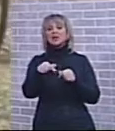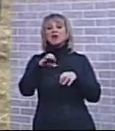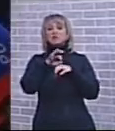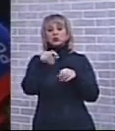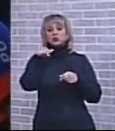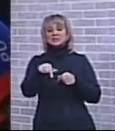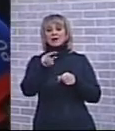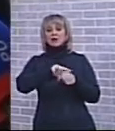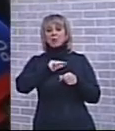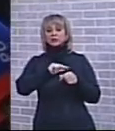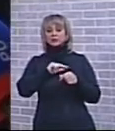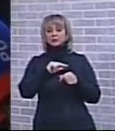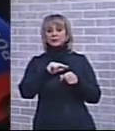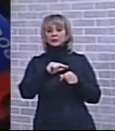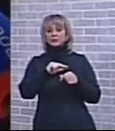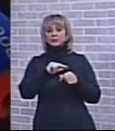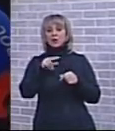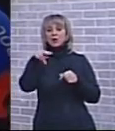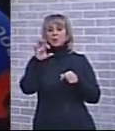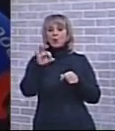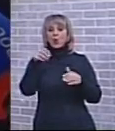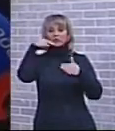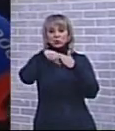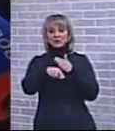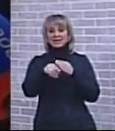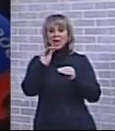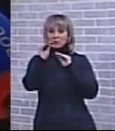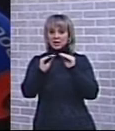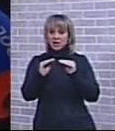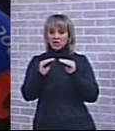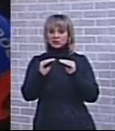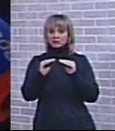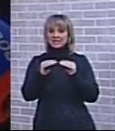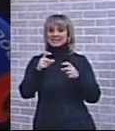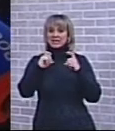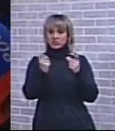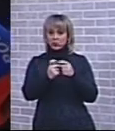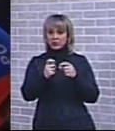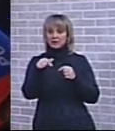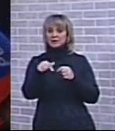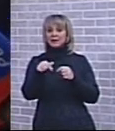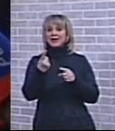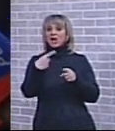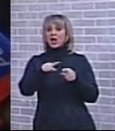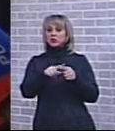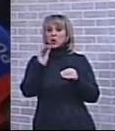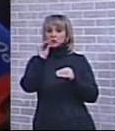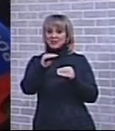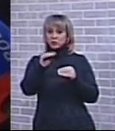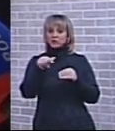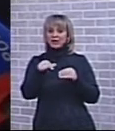ведутся работы по внутри облагораживания стадиона. Это